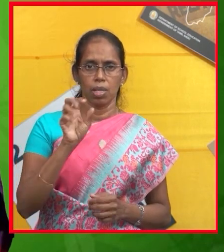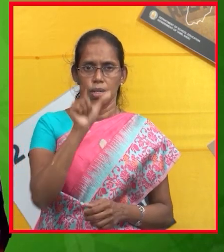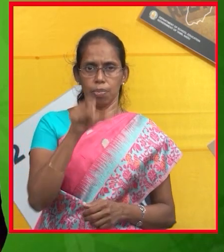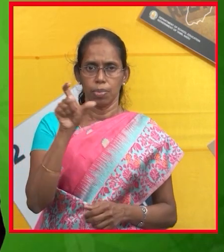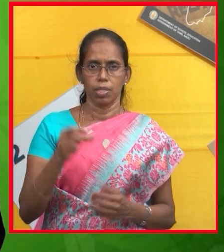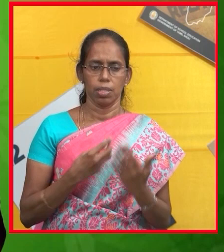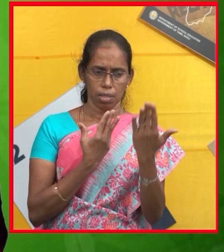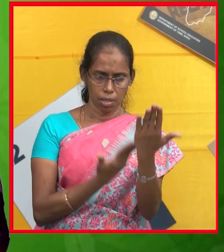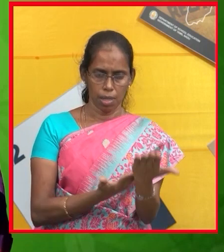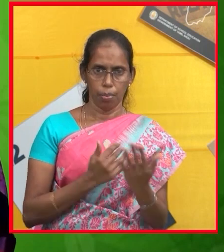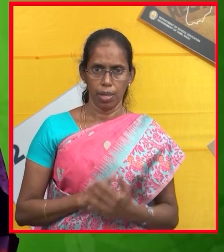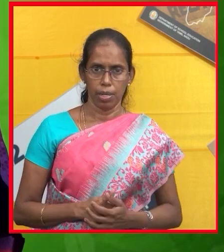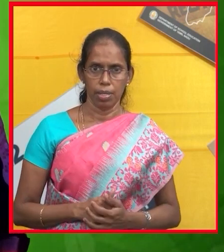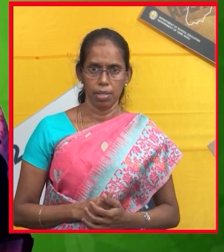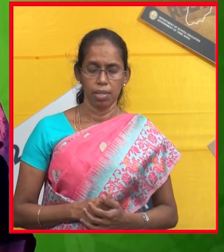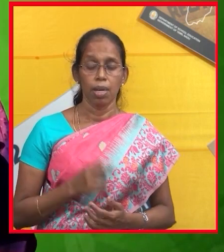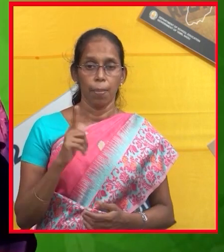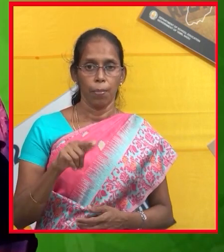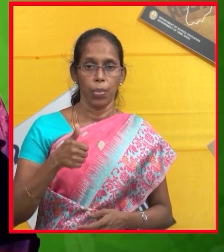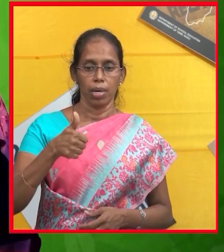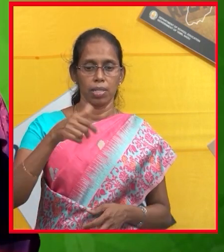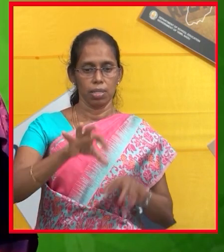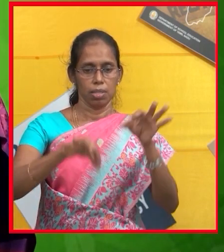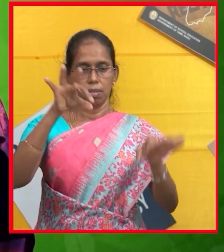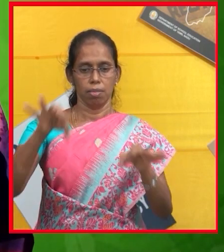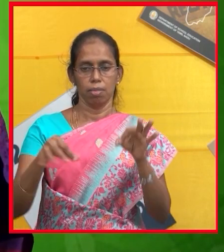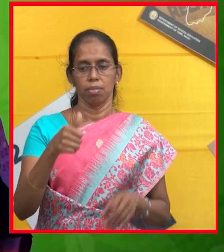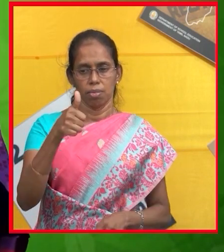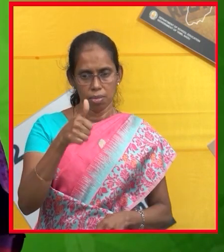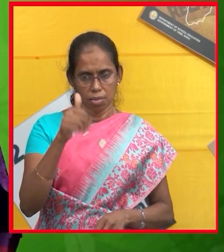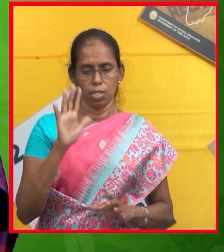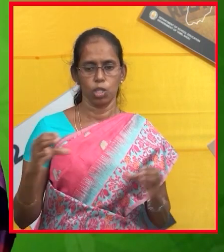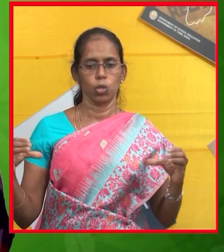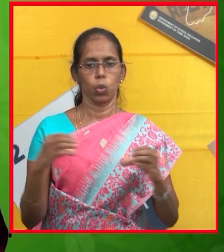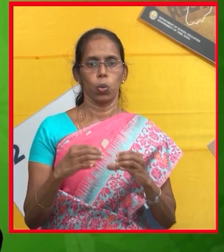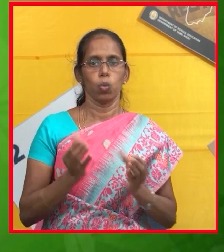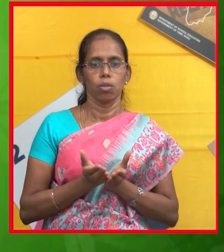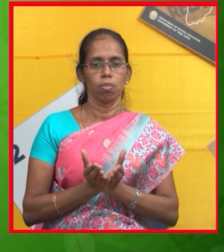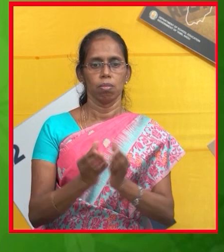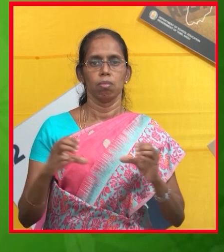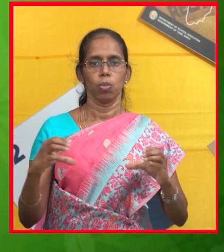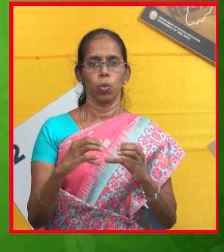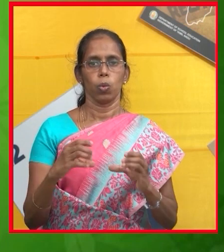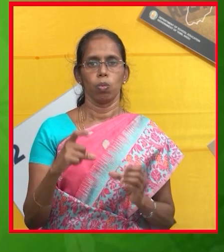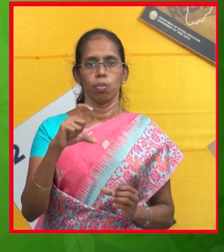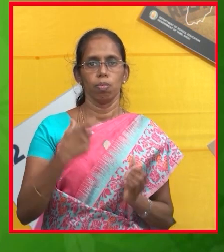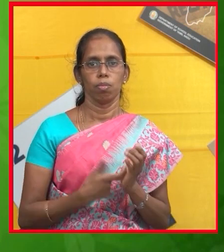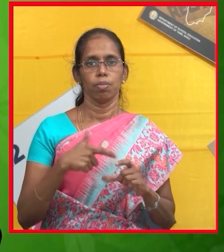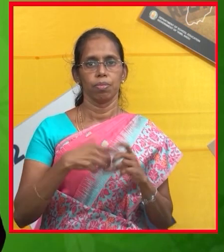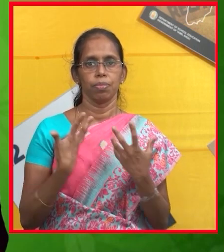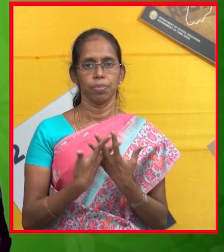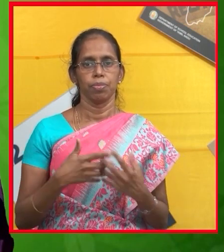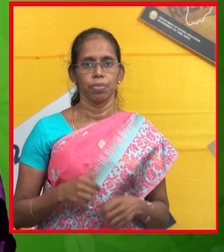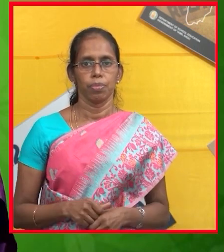வந்து இப்போ இந்த க்ரூ இப்போ இருக்காங்க இல்லையா 6 மெம்பர்ஸ் ஃபைனலில், அவங்க மட்டும்தான் செலக்ட் பண்ணியிருக்காங்க. இப்போ இந்த செலெக்ஷன் வந்து எதை வச்சு அவங்கள